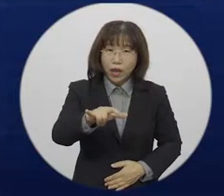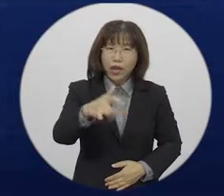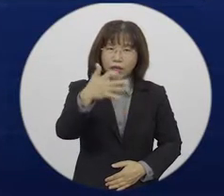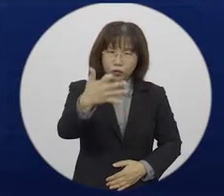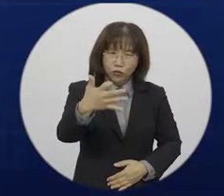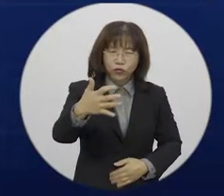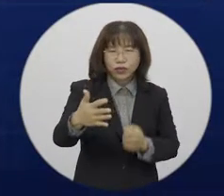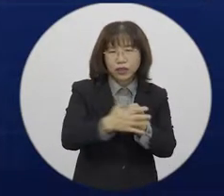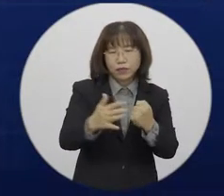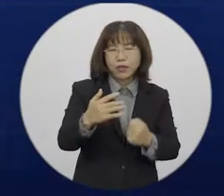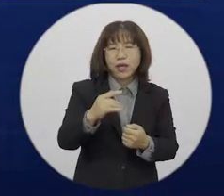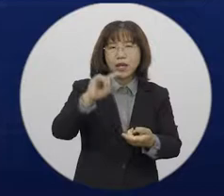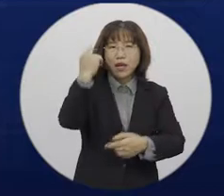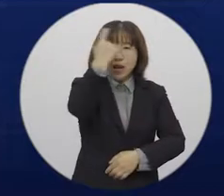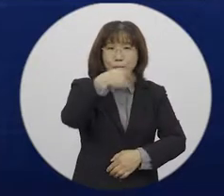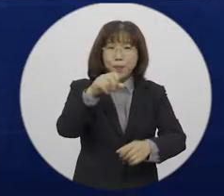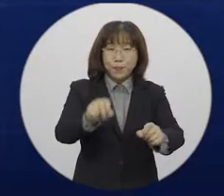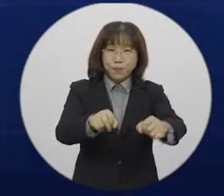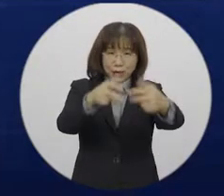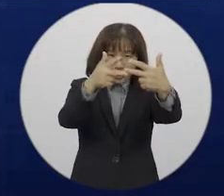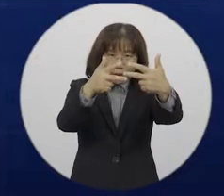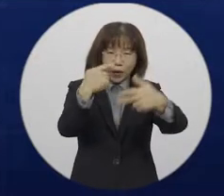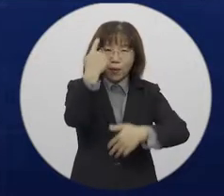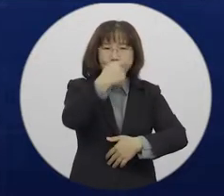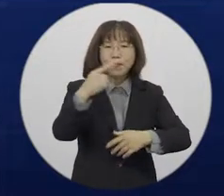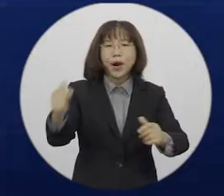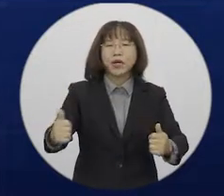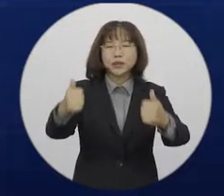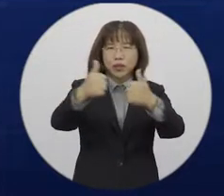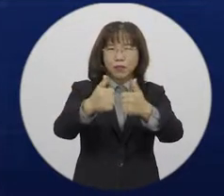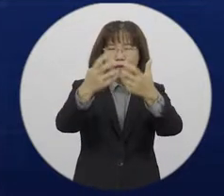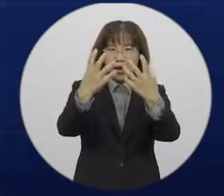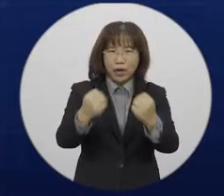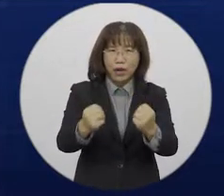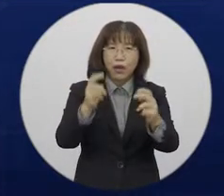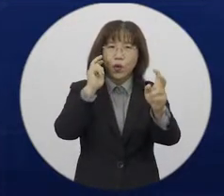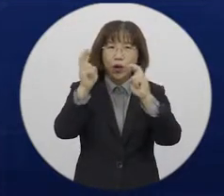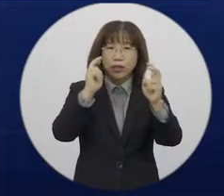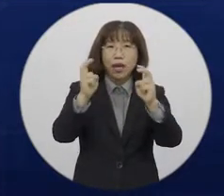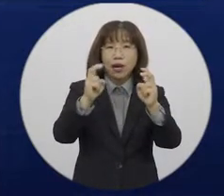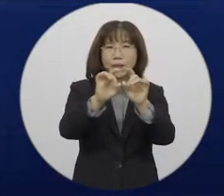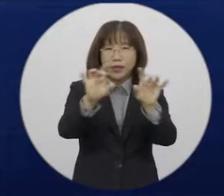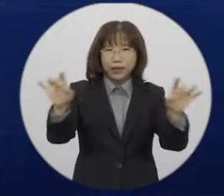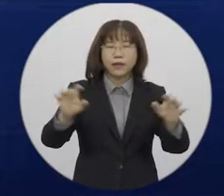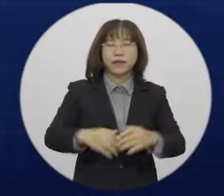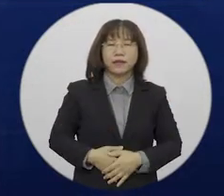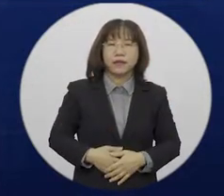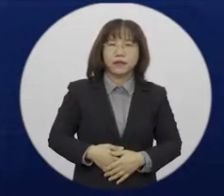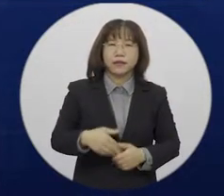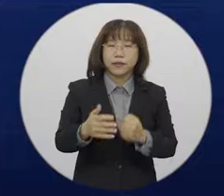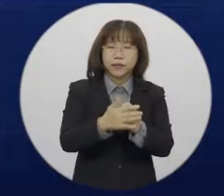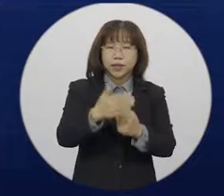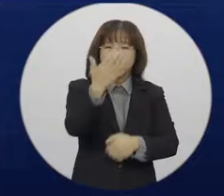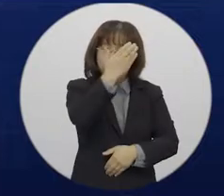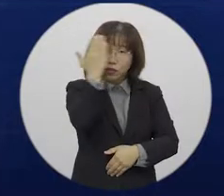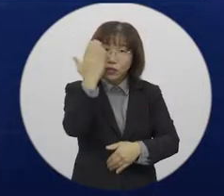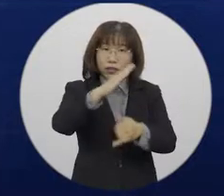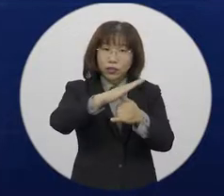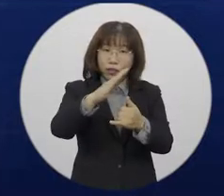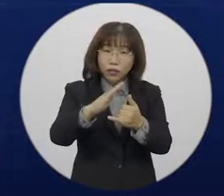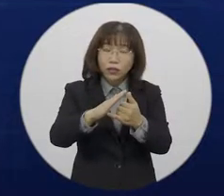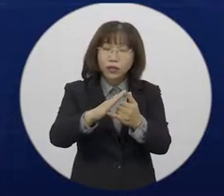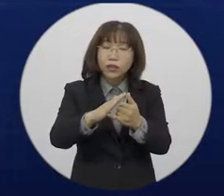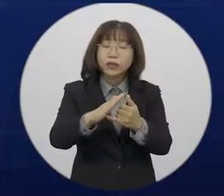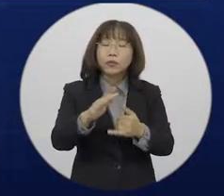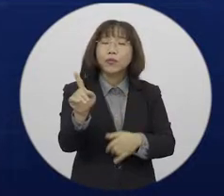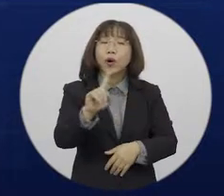코로나19 사태 이후 비대면 면접 등 새로운 면접 방식을 도입하는 기업이 늘어나고 있는데요. 이에 강서